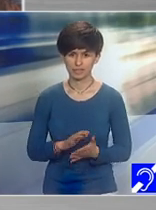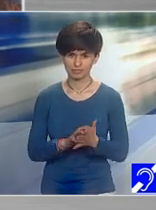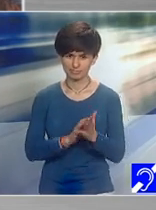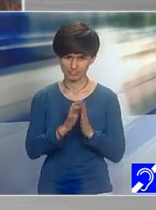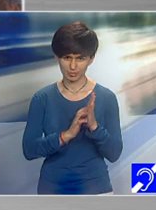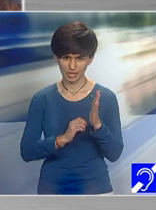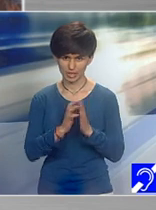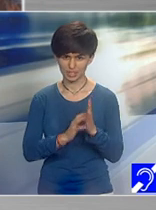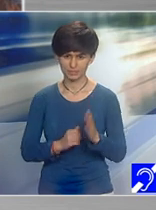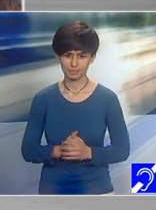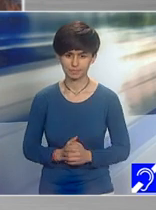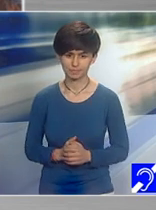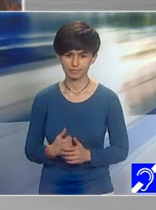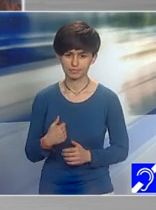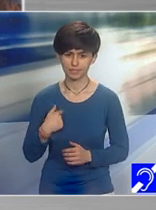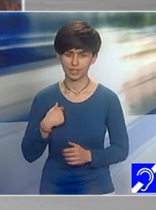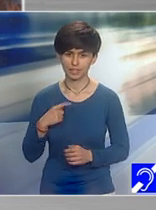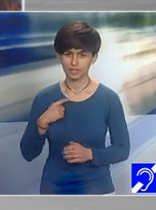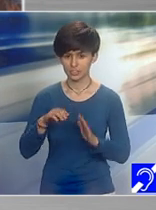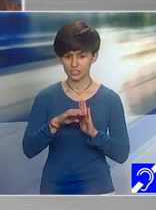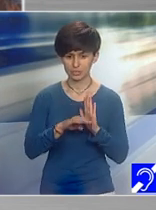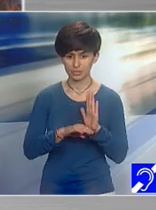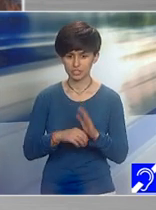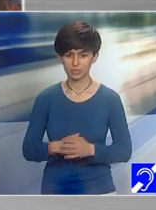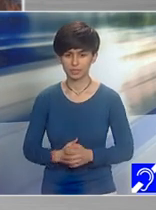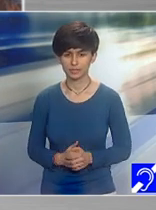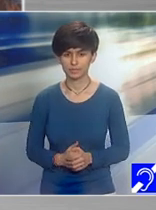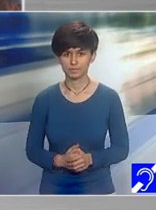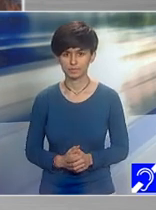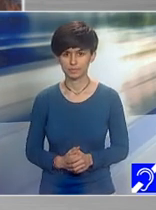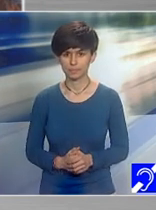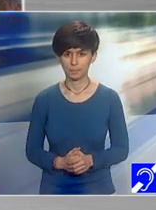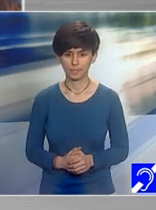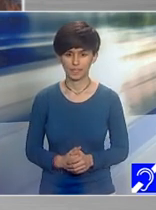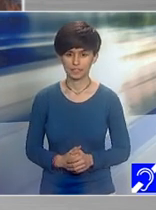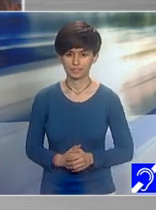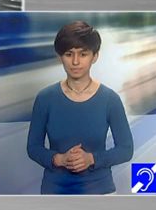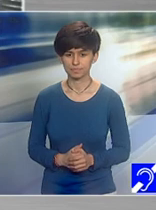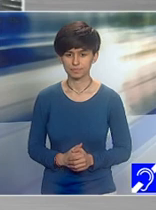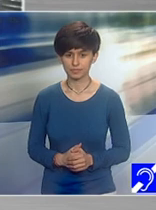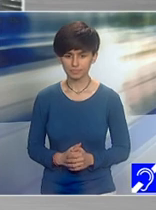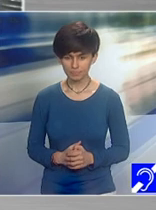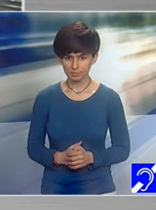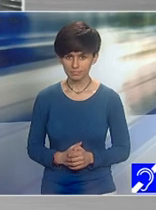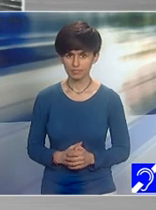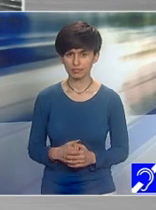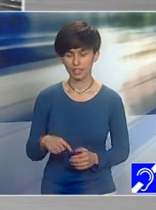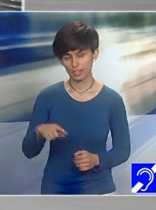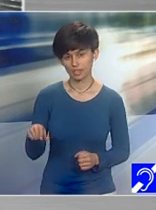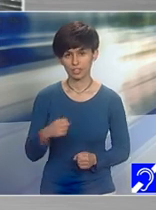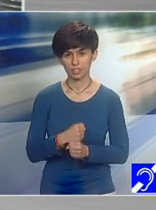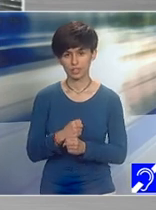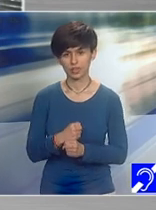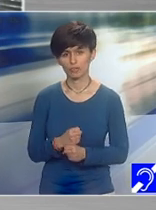niște proceduri, eu nu știu, chiar nu le știe nimeni. Să vă rog să sumarizați, pentru că trebuie să dau cuvântul și celălalt. Am ucis și mergem